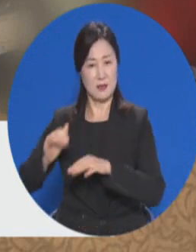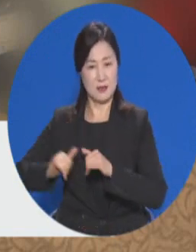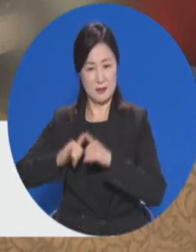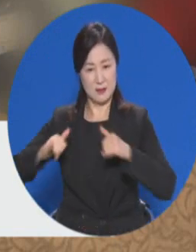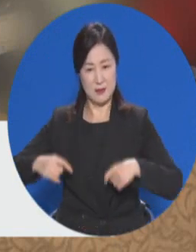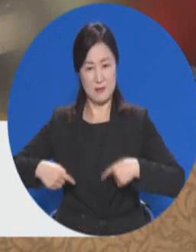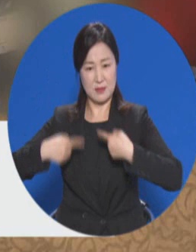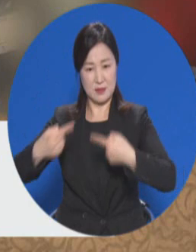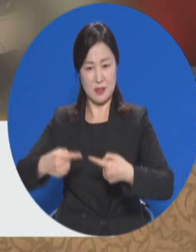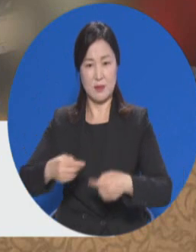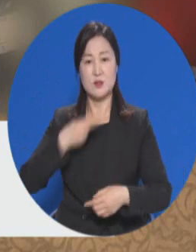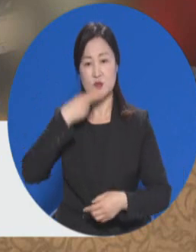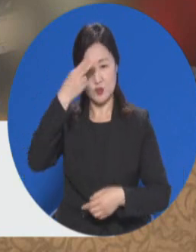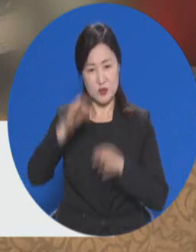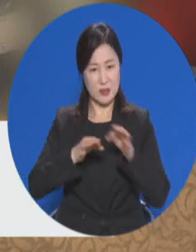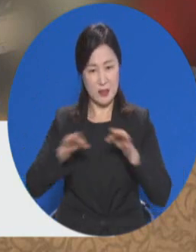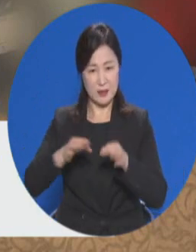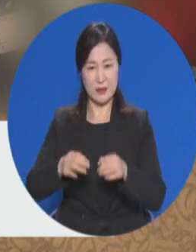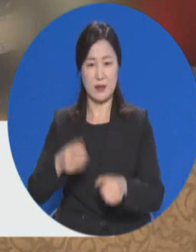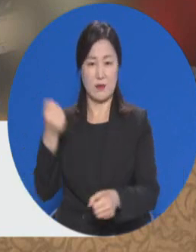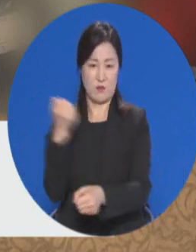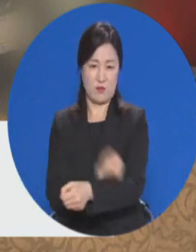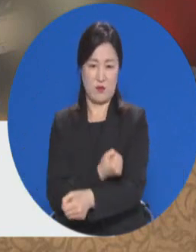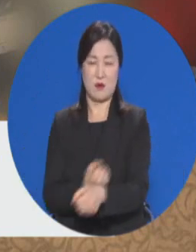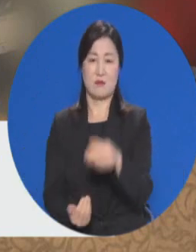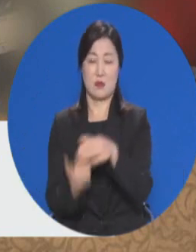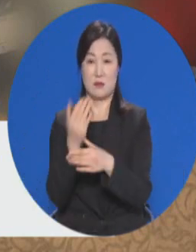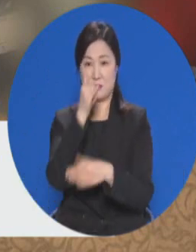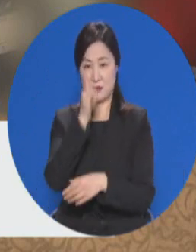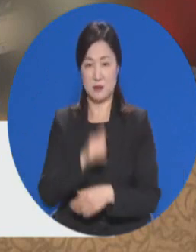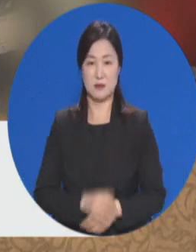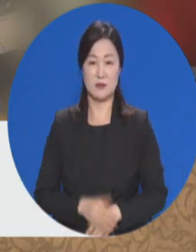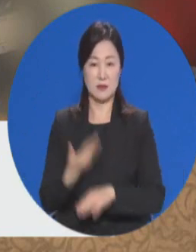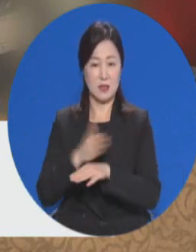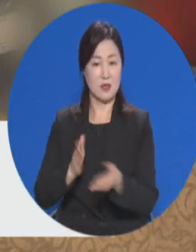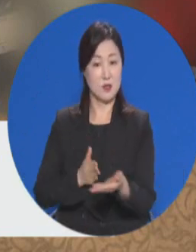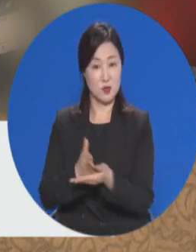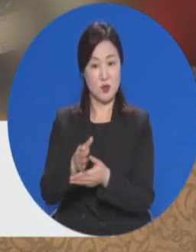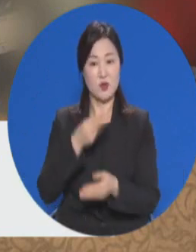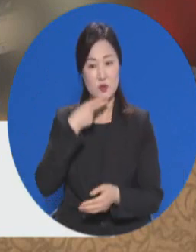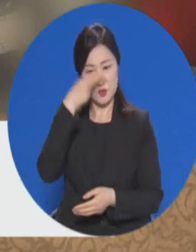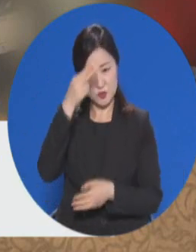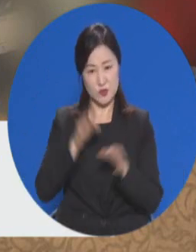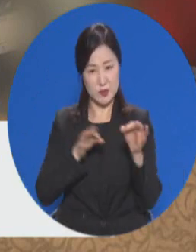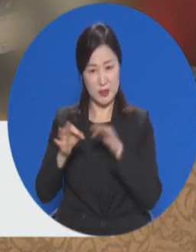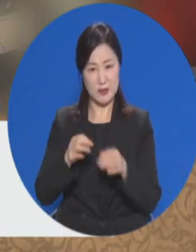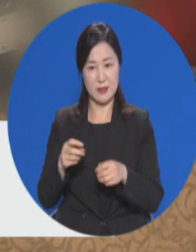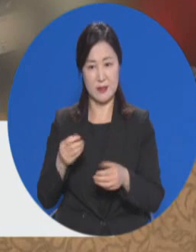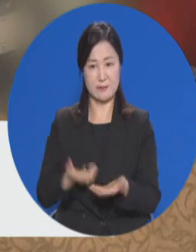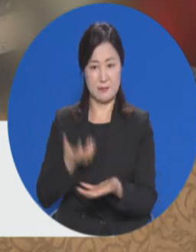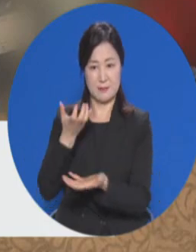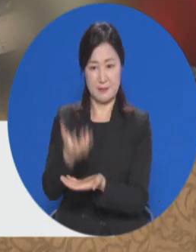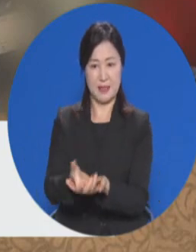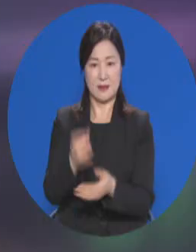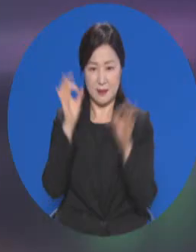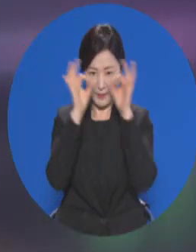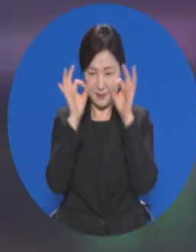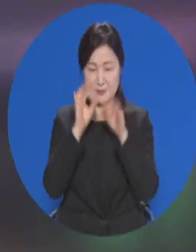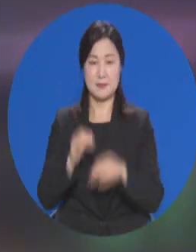투약의 온상이 되고 있습니다. 김한수 기자가 외국인 전용 유흥업소의 현 주소를 취재했습니다.